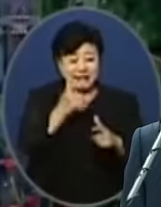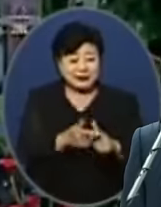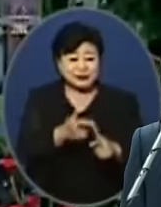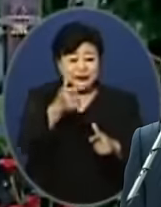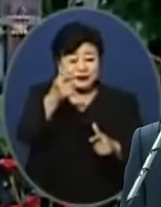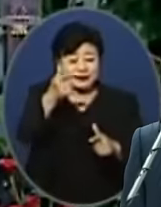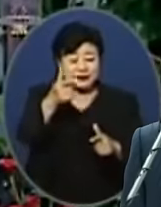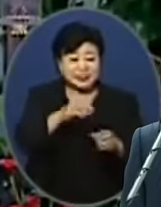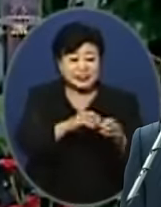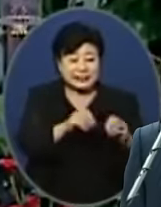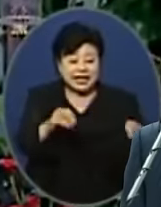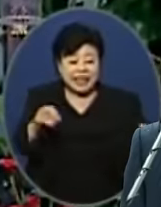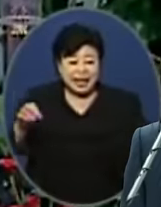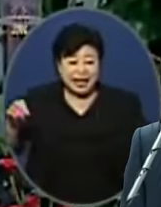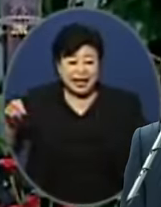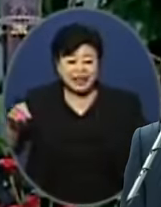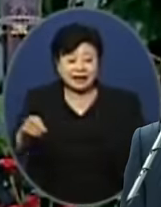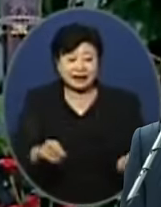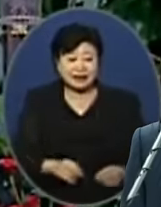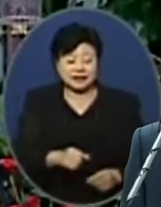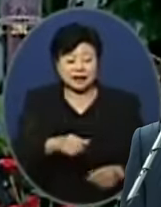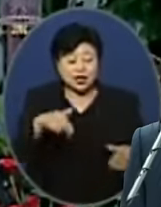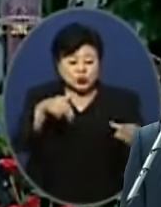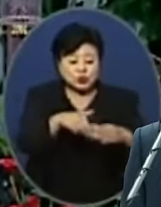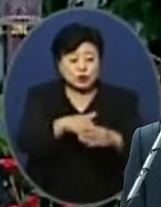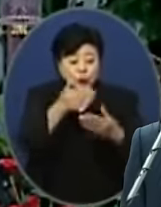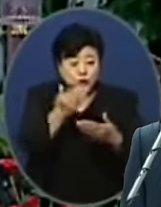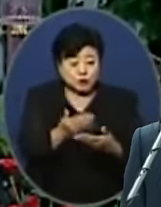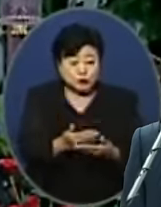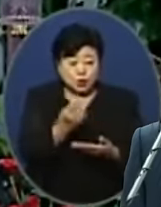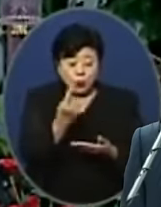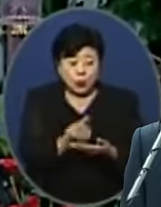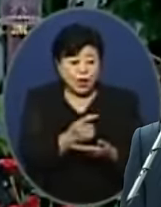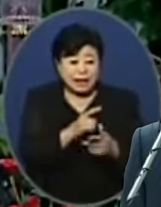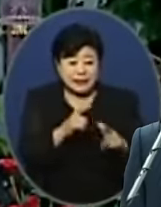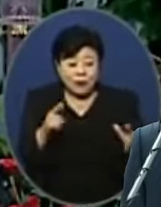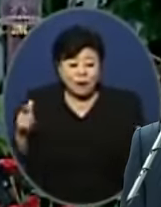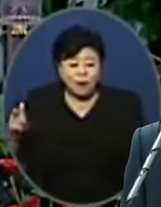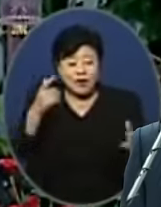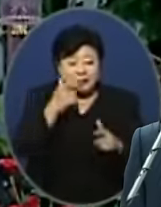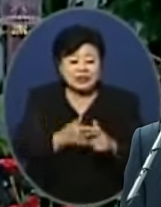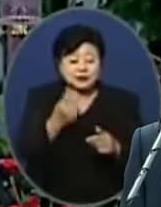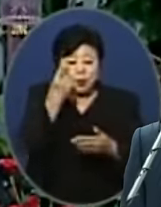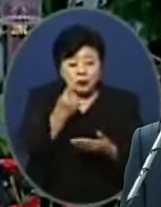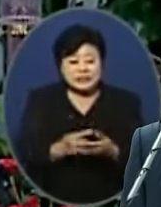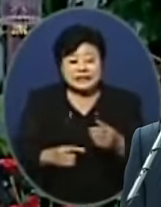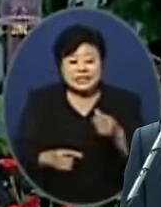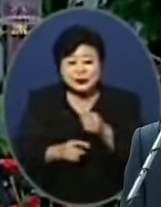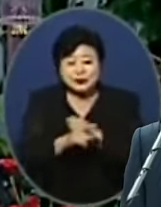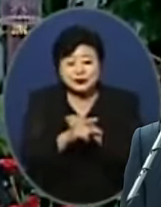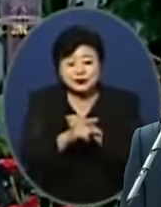예수님이 이 땅에 종교를 주러 온 것이 아닙니다. 예수님이 오신 것은